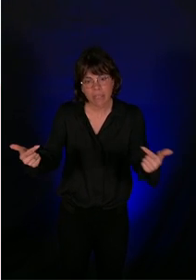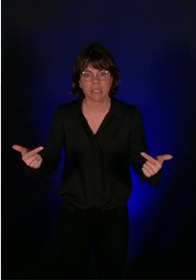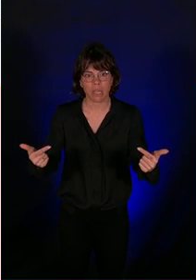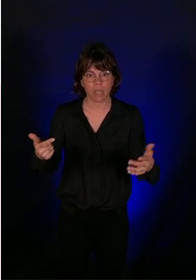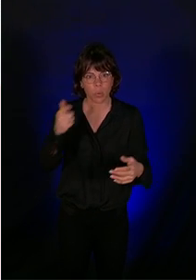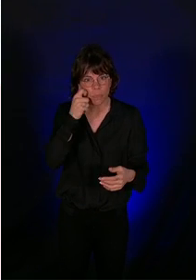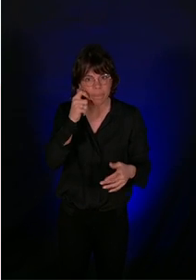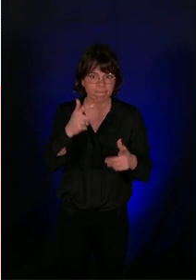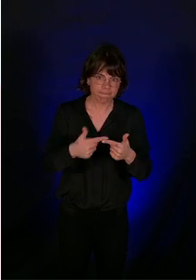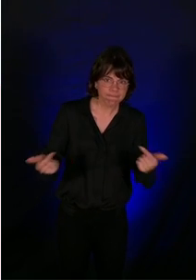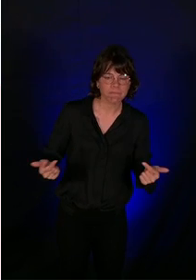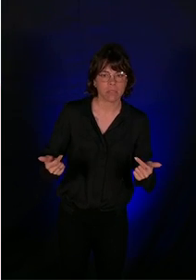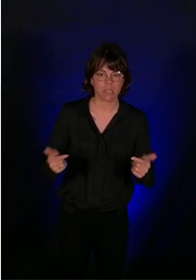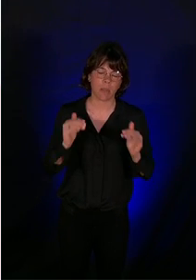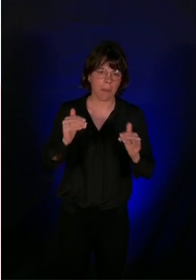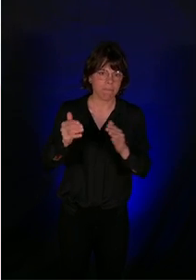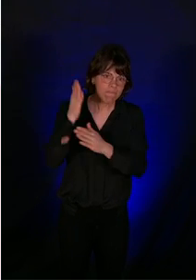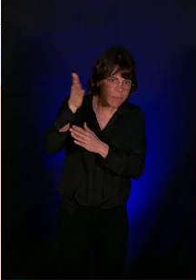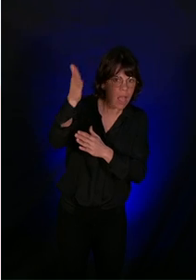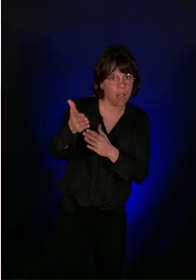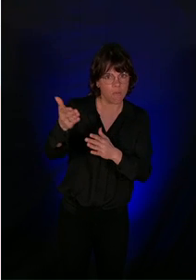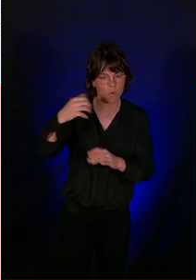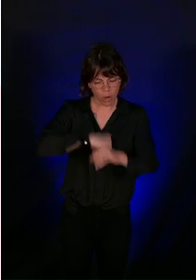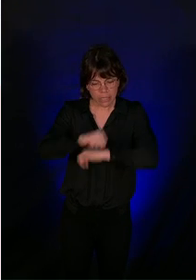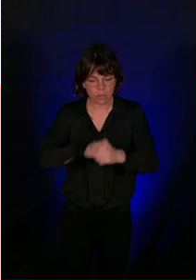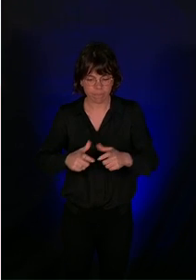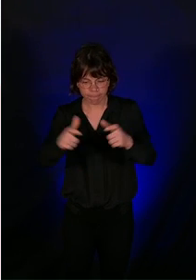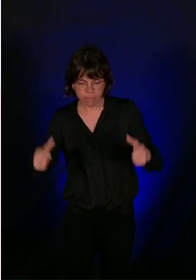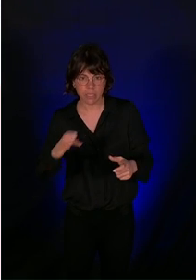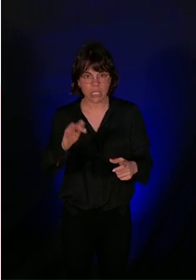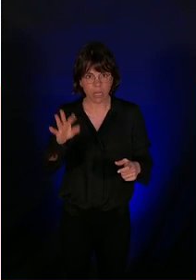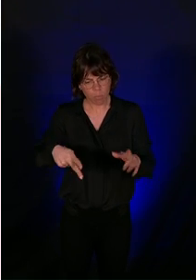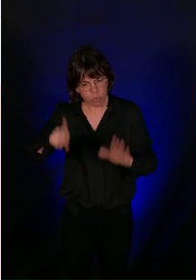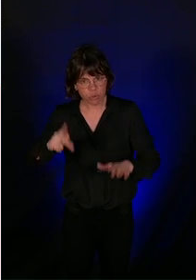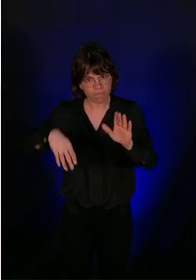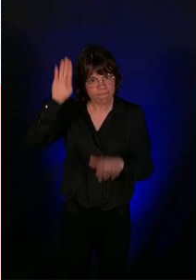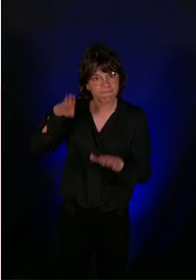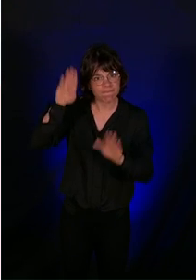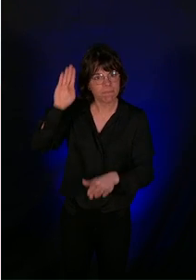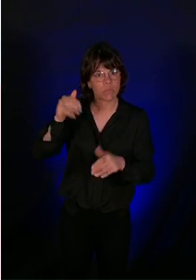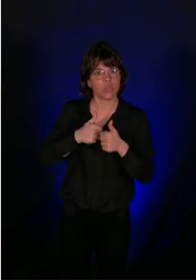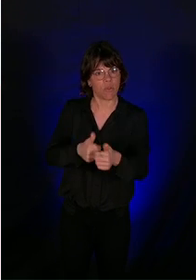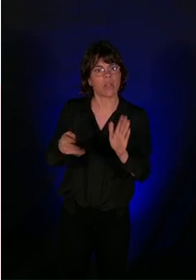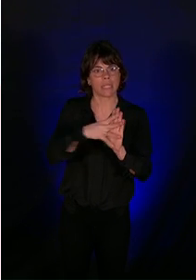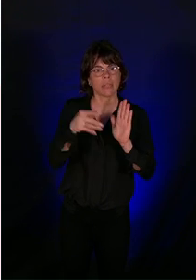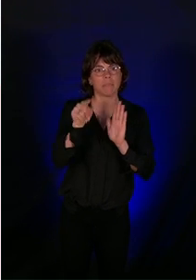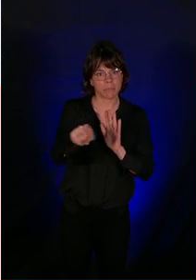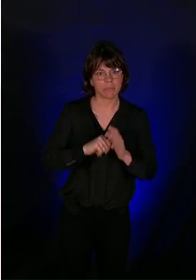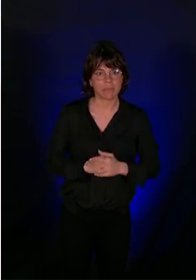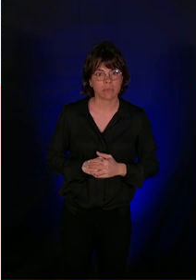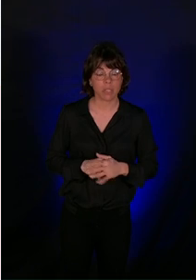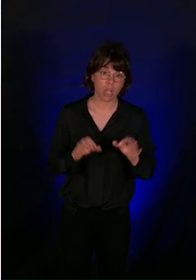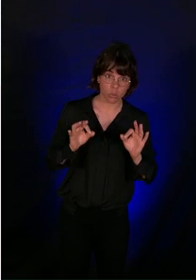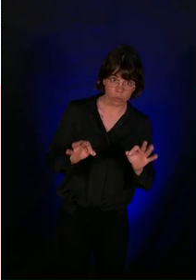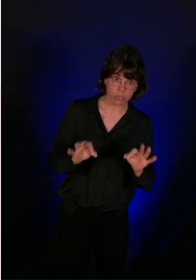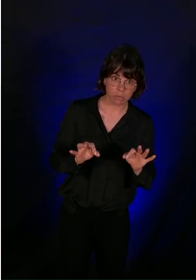d'origine à l'avenir il faudra que les organisations de la CGT soient plus volontaristes à ce sujet il en va de même sur